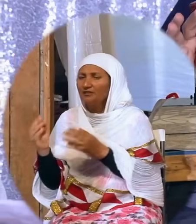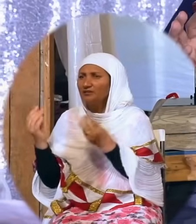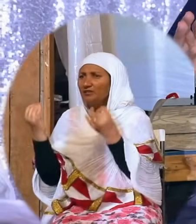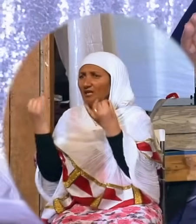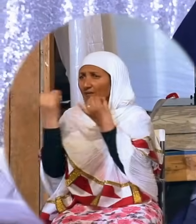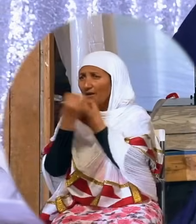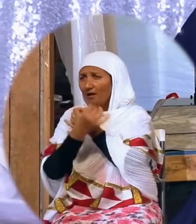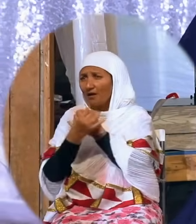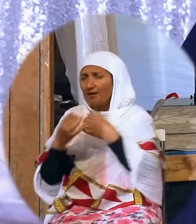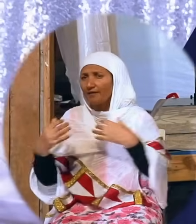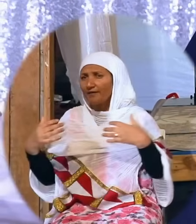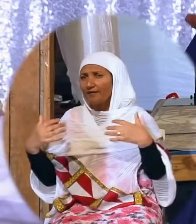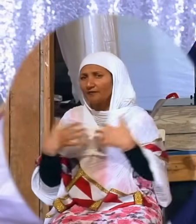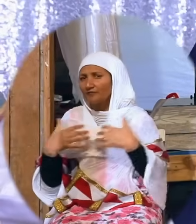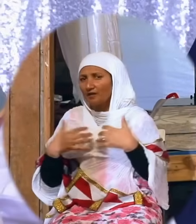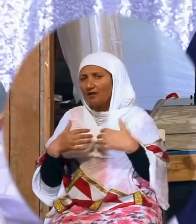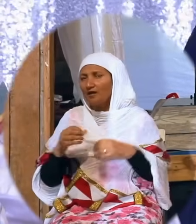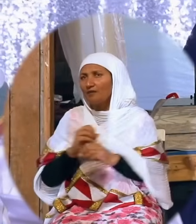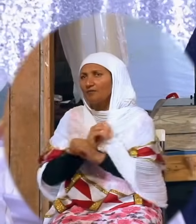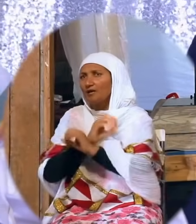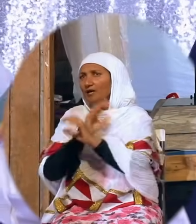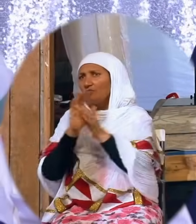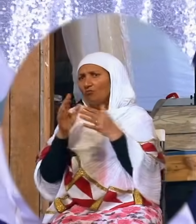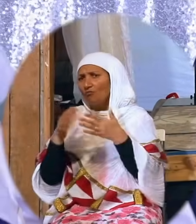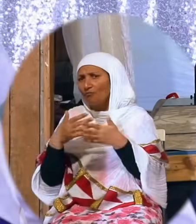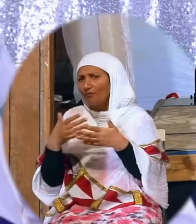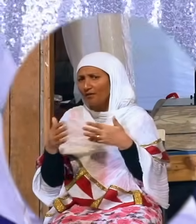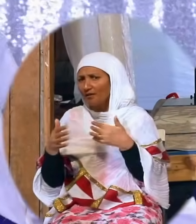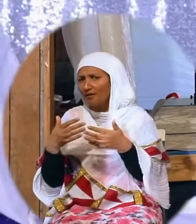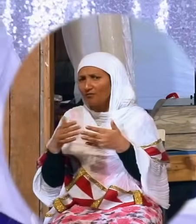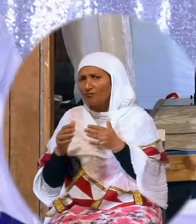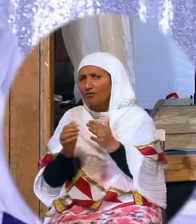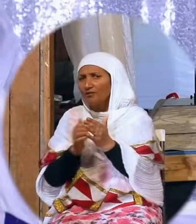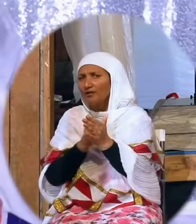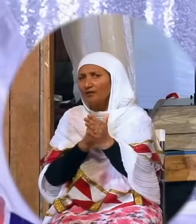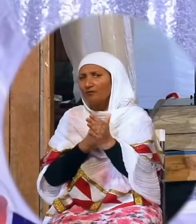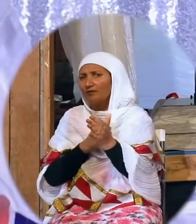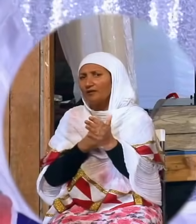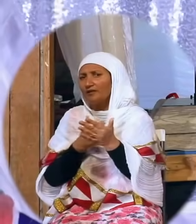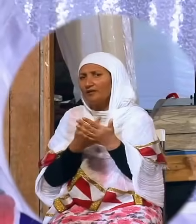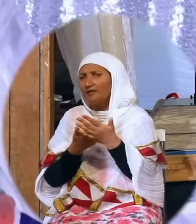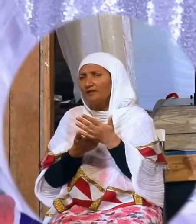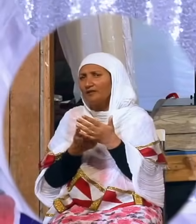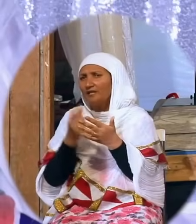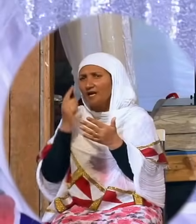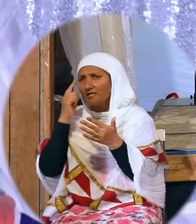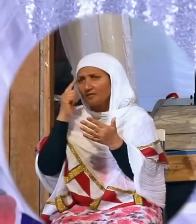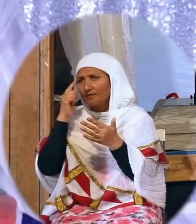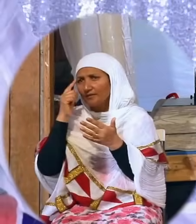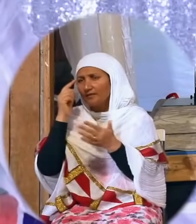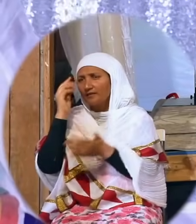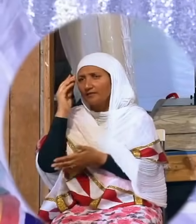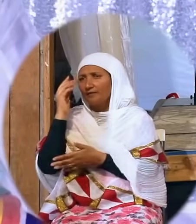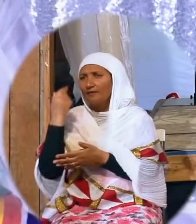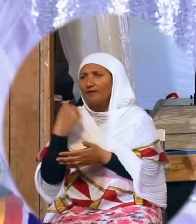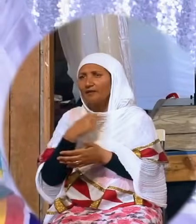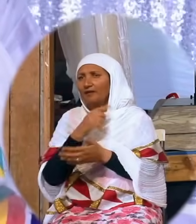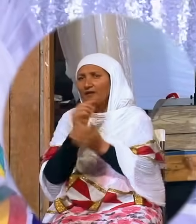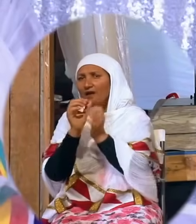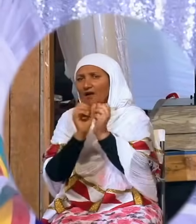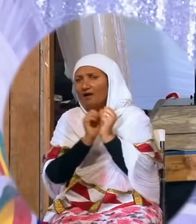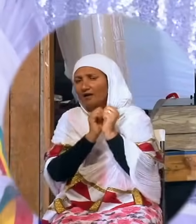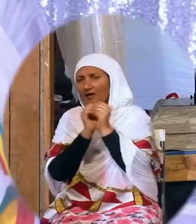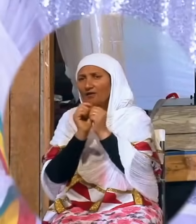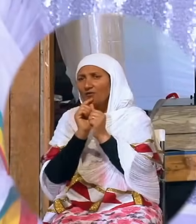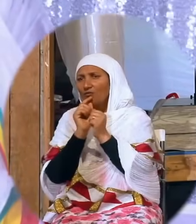በጣም ያስፈራል ግን ብርሃን በቀላሉ ያርቀዋል ይሄን አስበን እግዚአብሔር ከኛ ጋር ነው